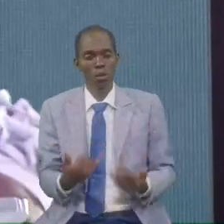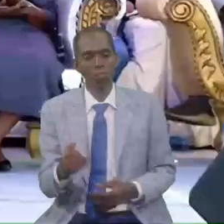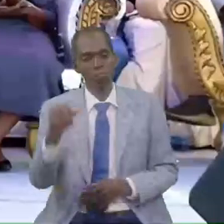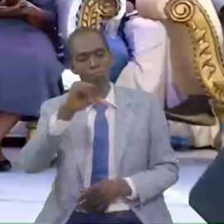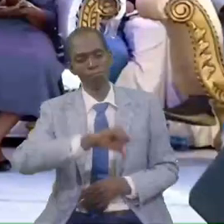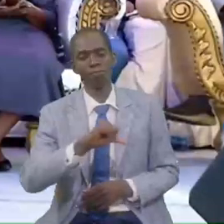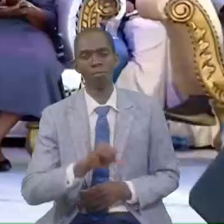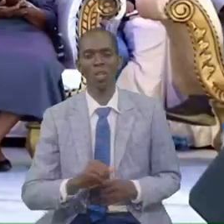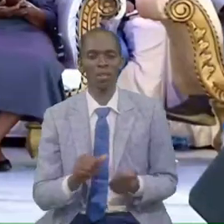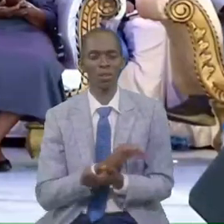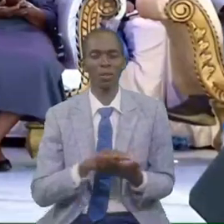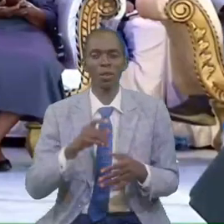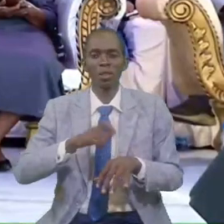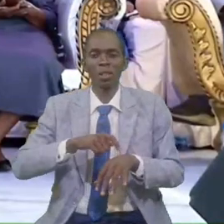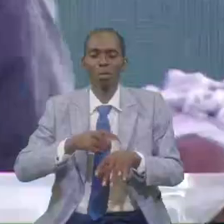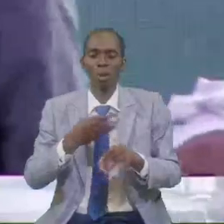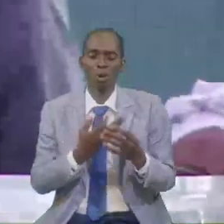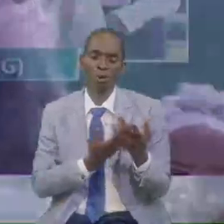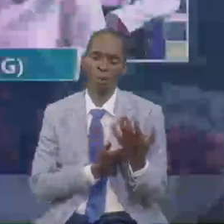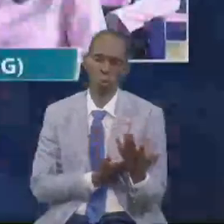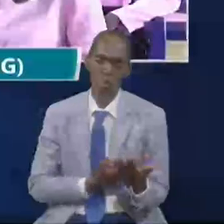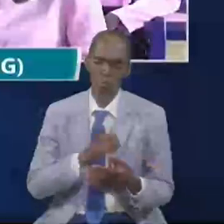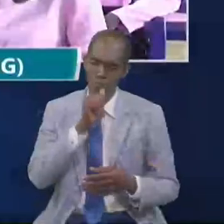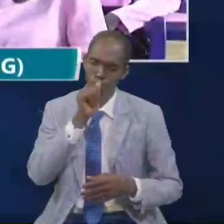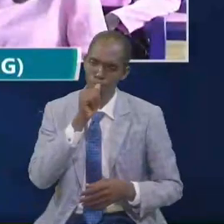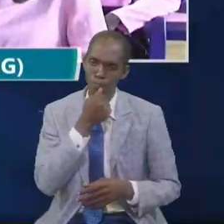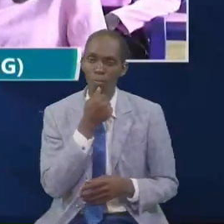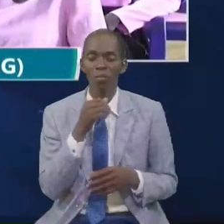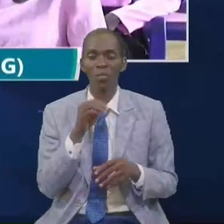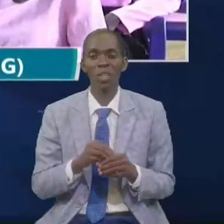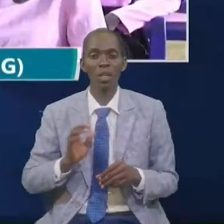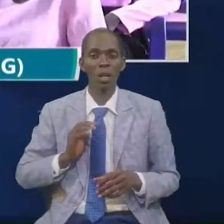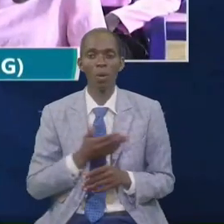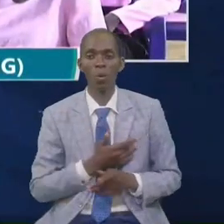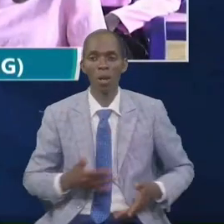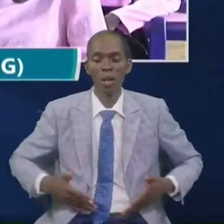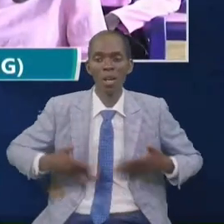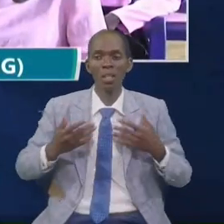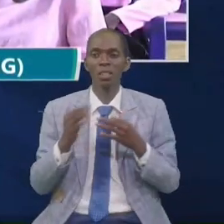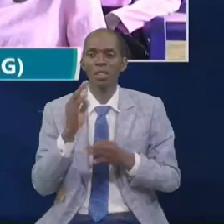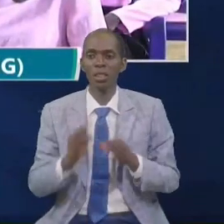Et nous gâchons la période d'attente dans nos vies.